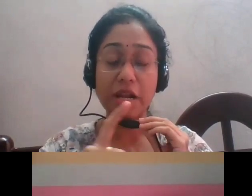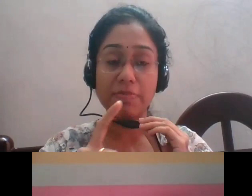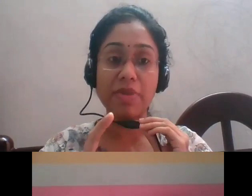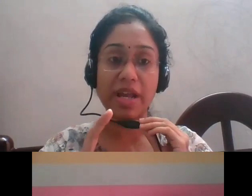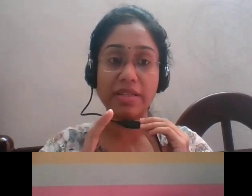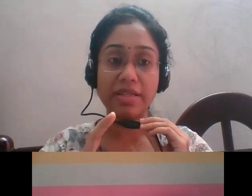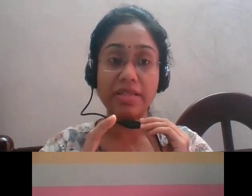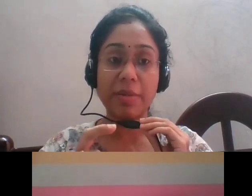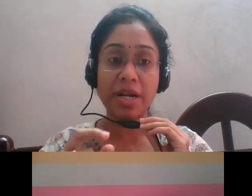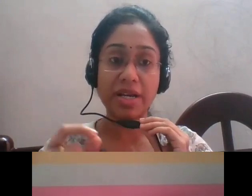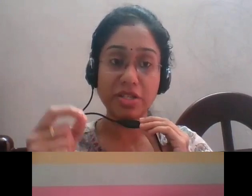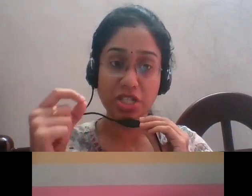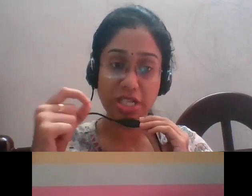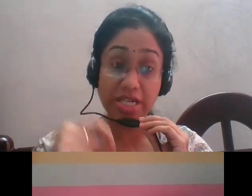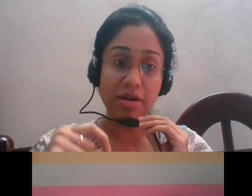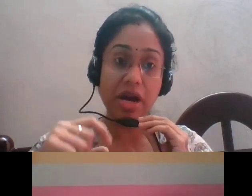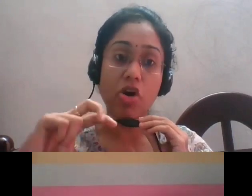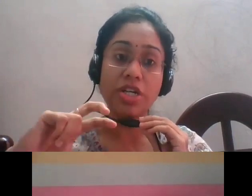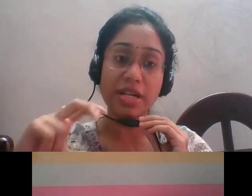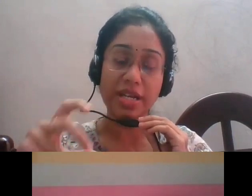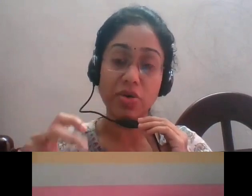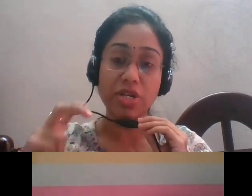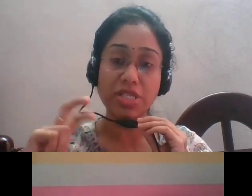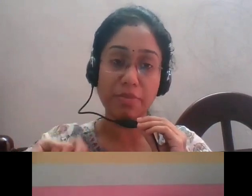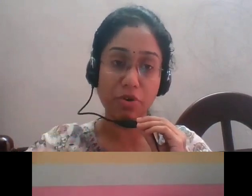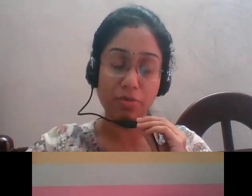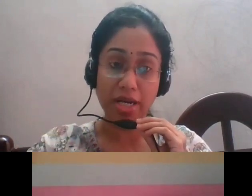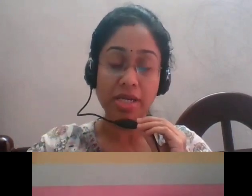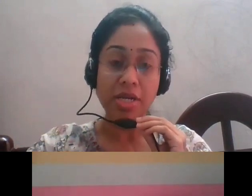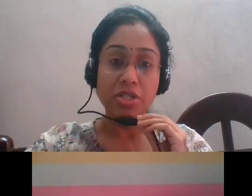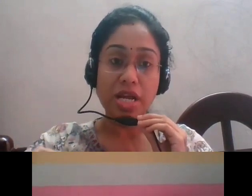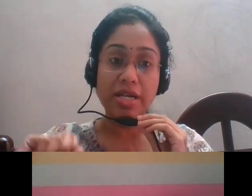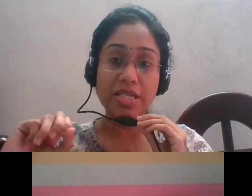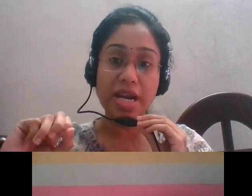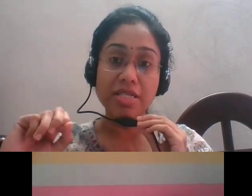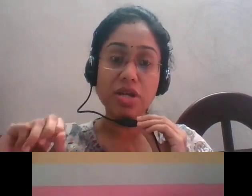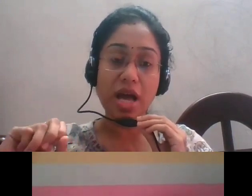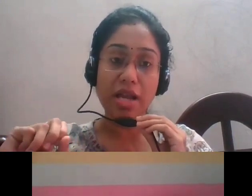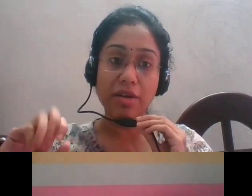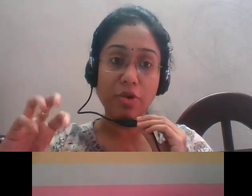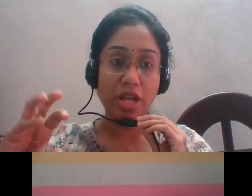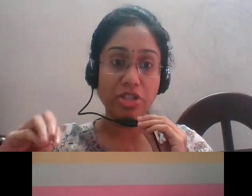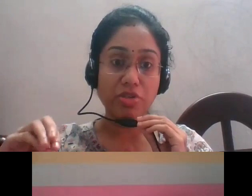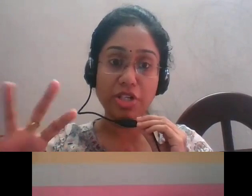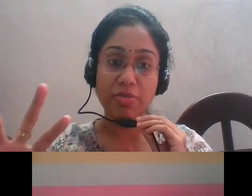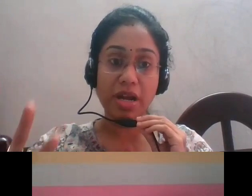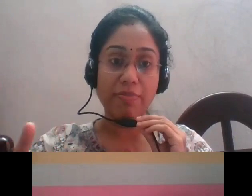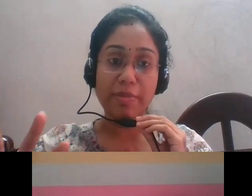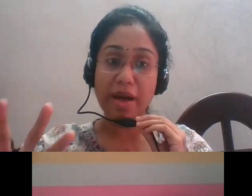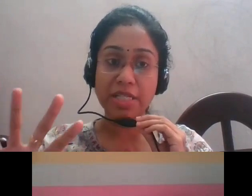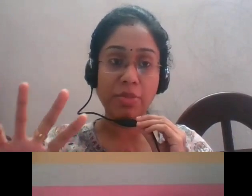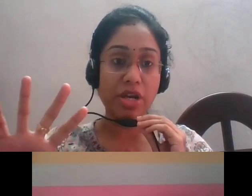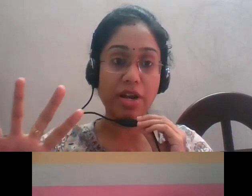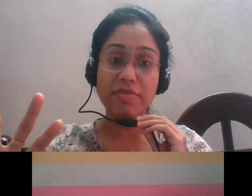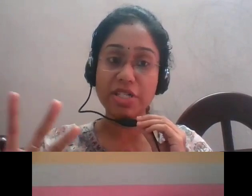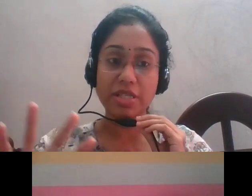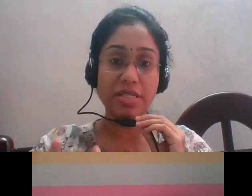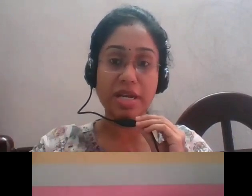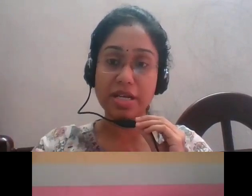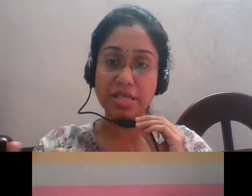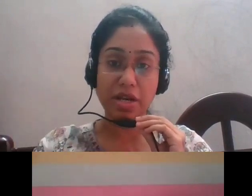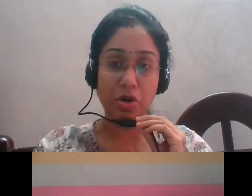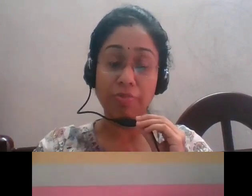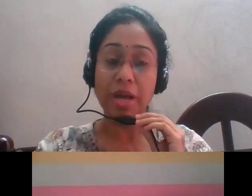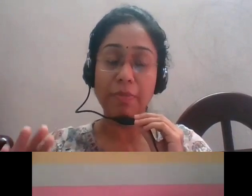ബിക്കോസ് ജീൻ തെറപ്പി പറയുന്നത് നമ്മളുടെ ജീൻ ഓൾട്ടർ ചെയ്യുന്ന ഒരു സംഭവമാണ്. സോ അതിന്റെ സ്റ്റഡീസും കാര്യങ്ങളും ഒരു 5 വർഷം മാക്സിമം ഒരു 7